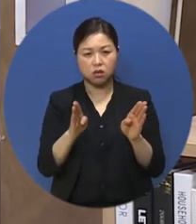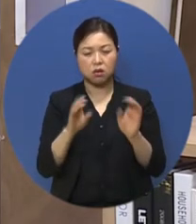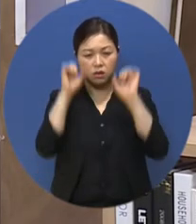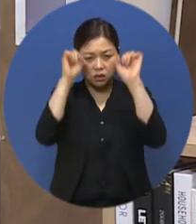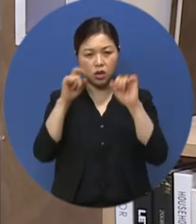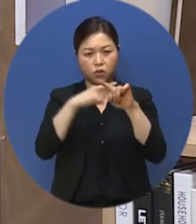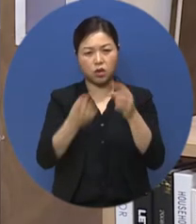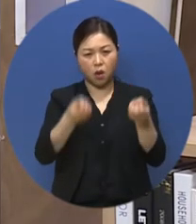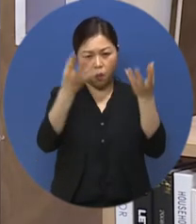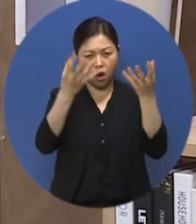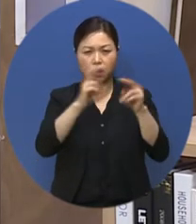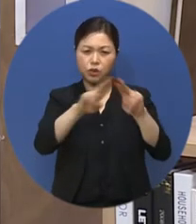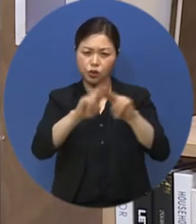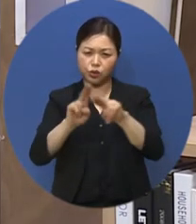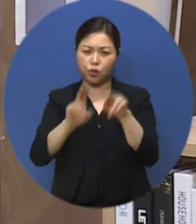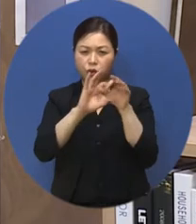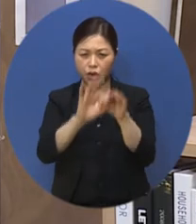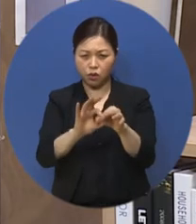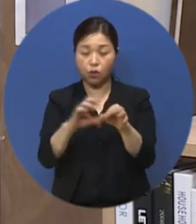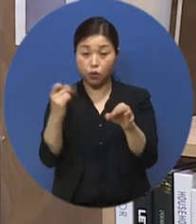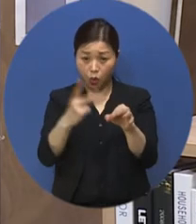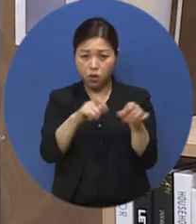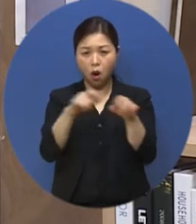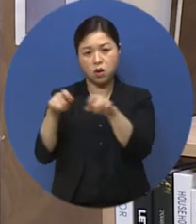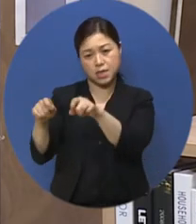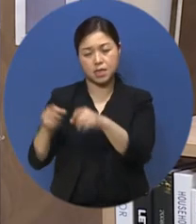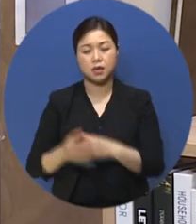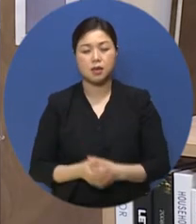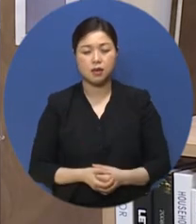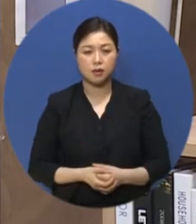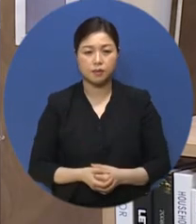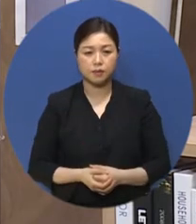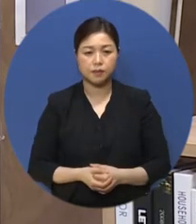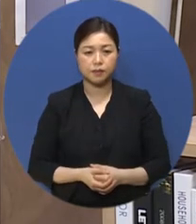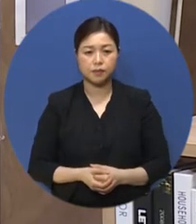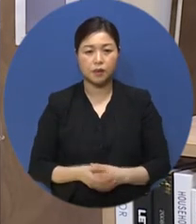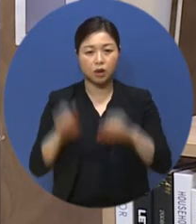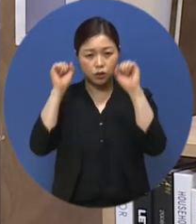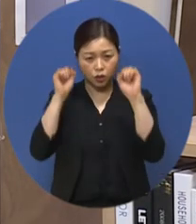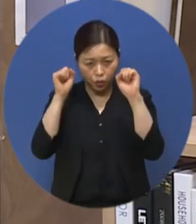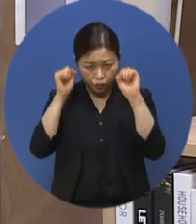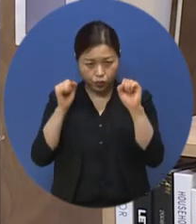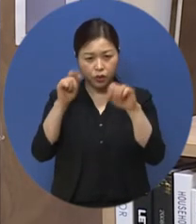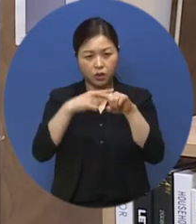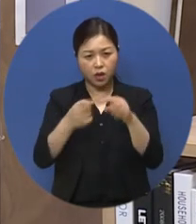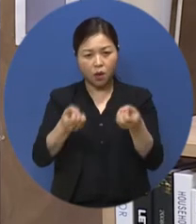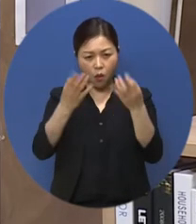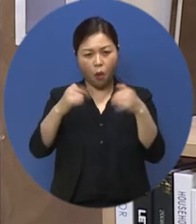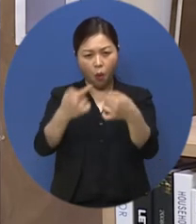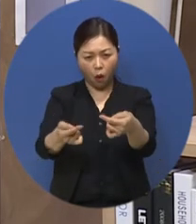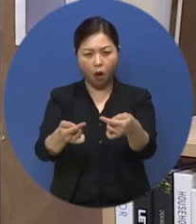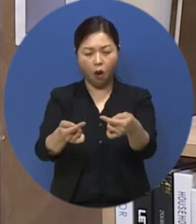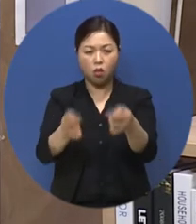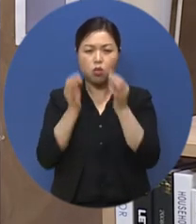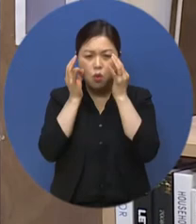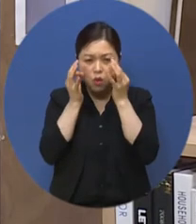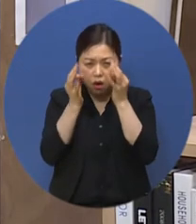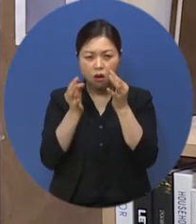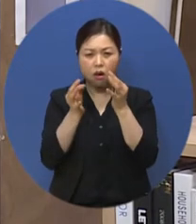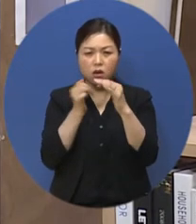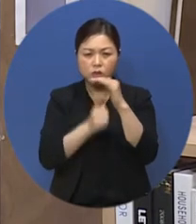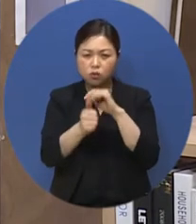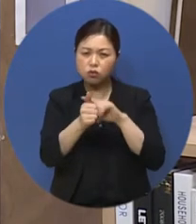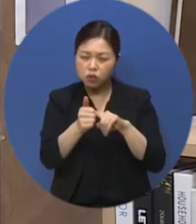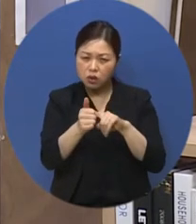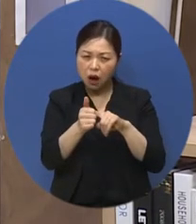순차적으로 취소가 되기도 하고 또 연기가 됐는데요. 체육대회 출전을 위해서 노력해온 선수분들은 이런 소식을 접할